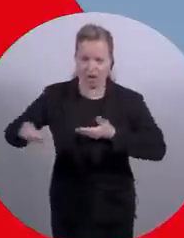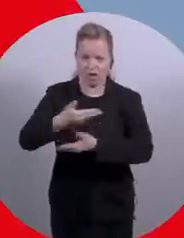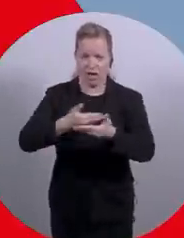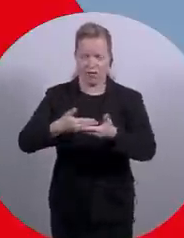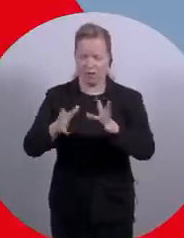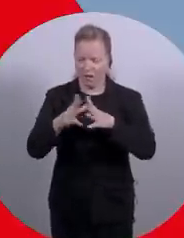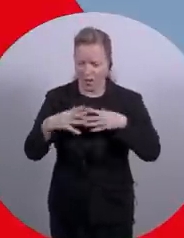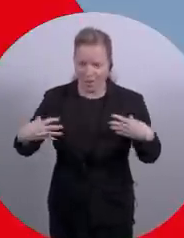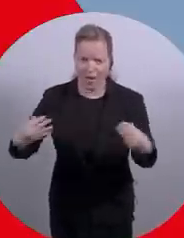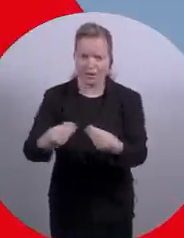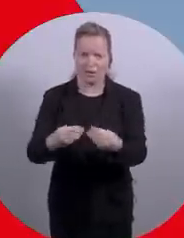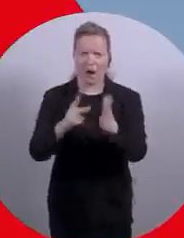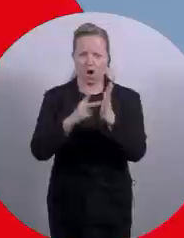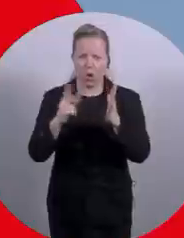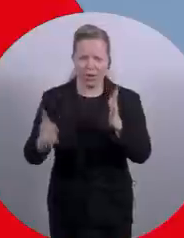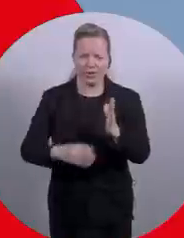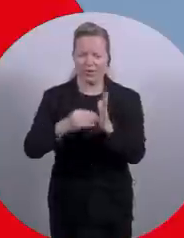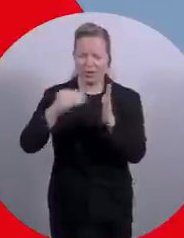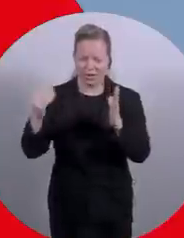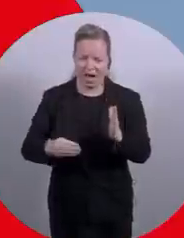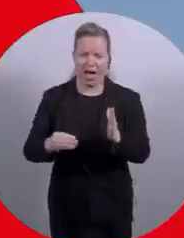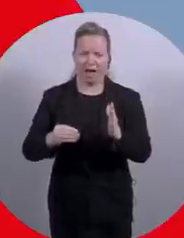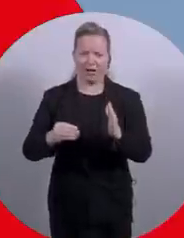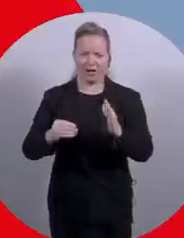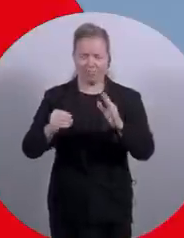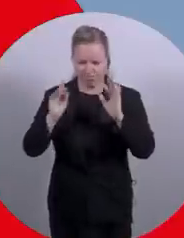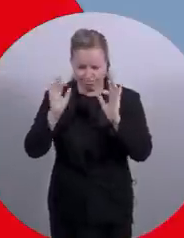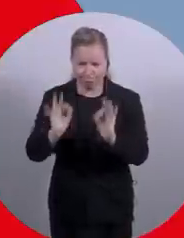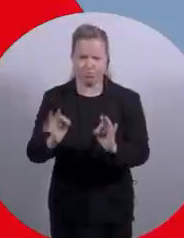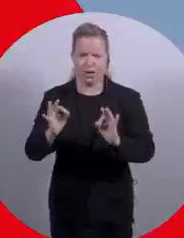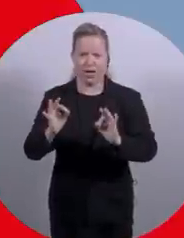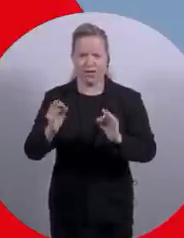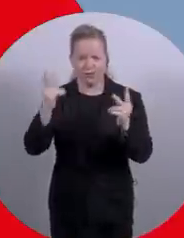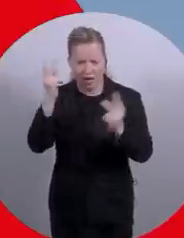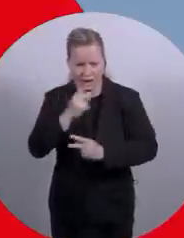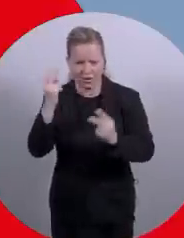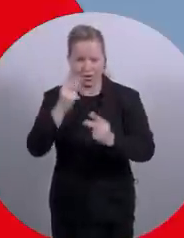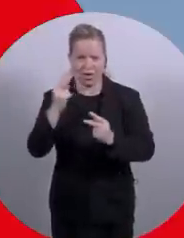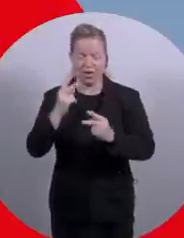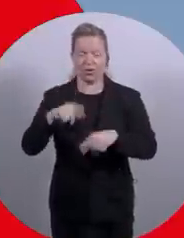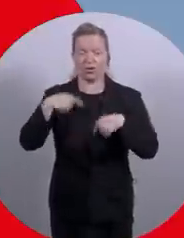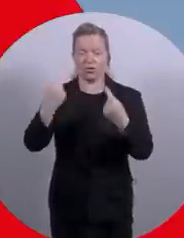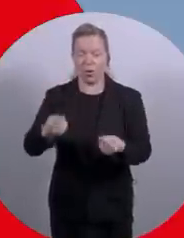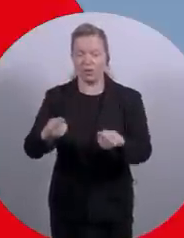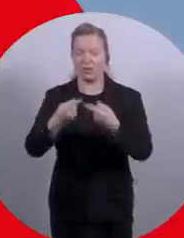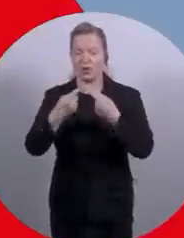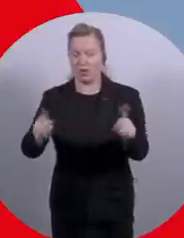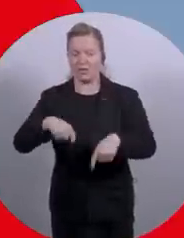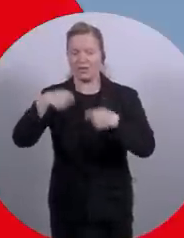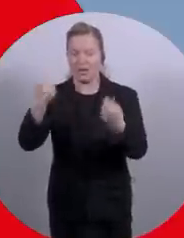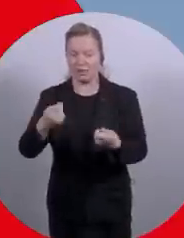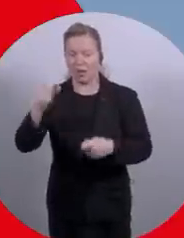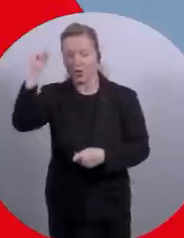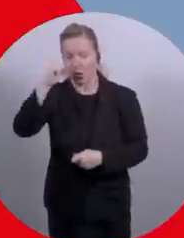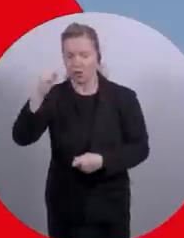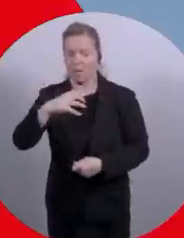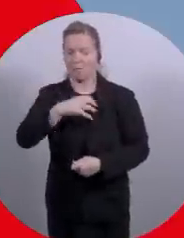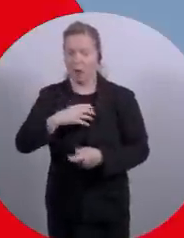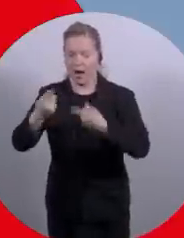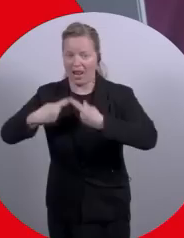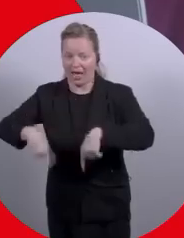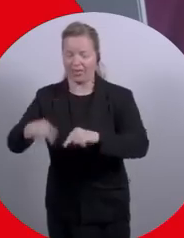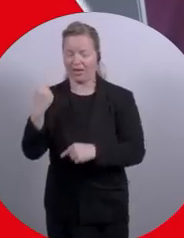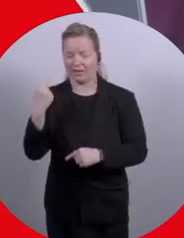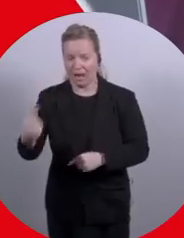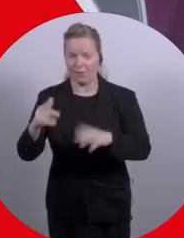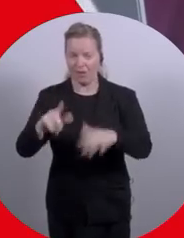Kollektivvertrag rechtlich werden ansonsten gibst du einen verrückten Burgenländer der setzt die Mindestlohn um gehen wir doch einen gemeinsamen